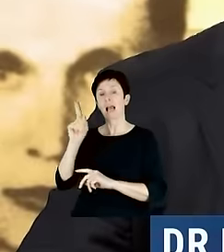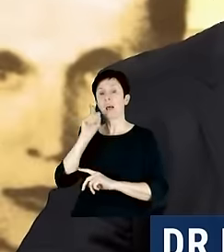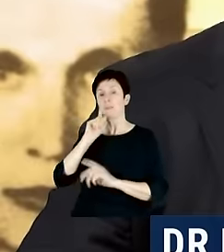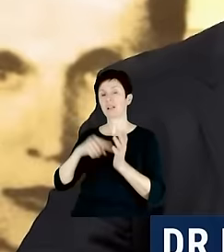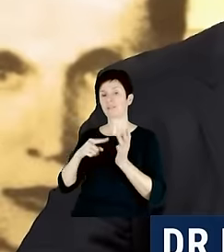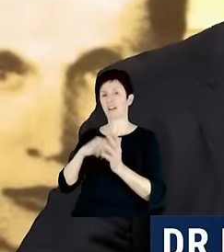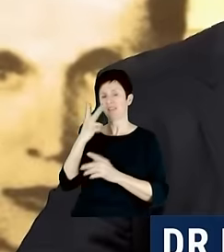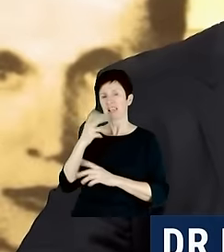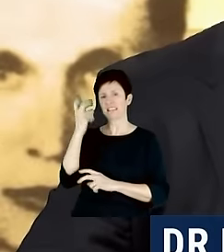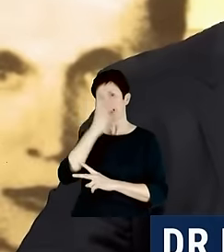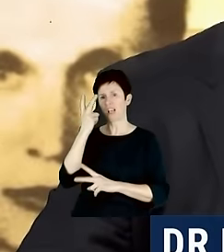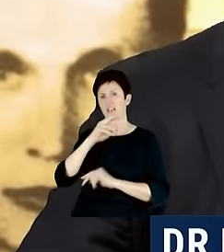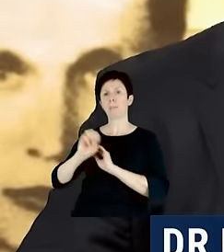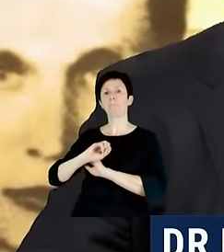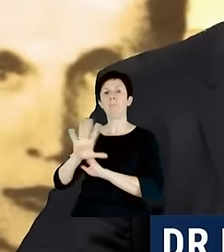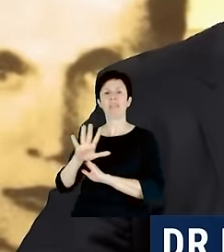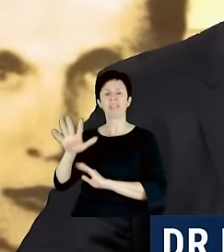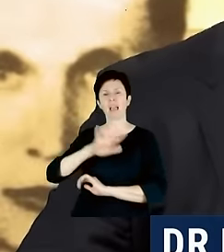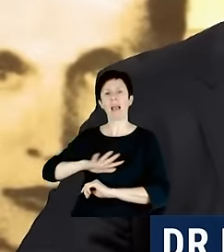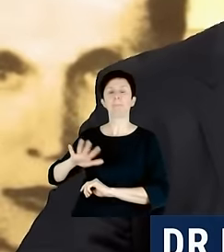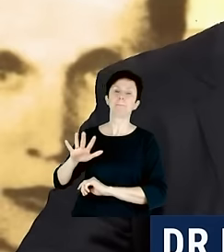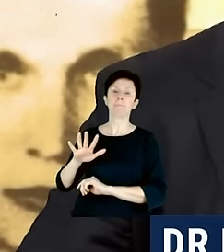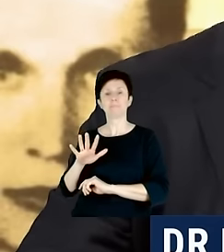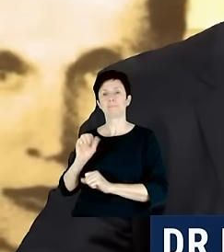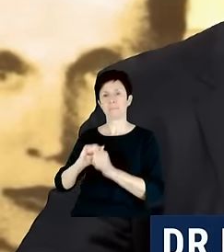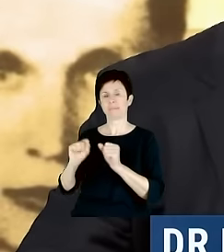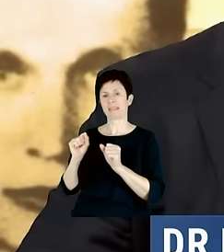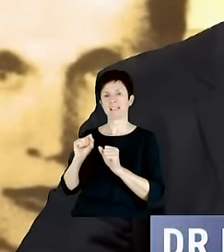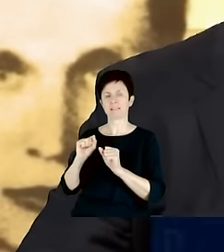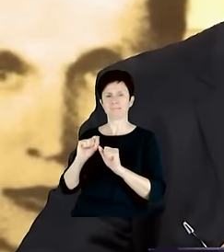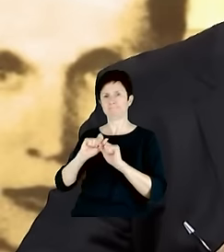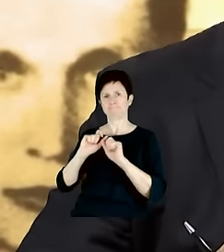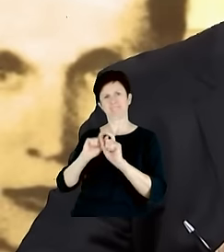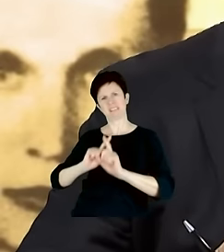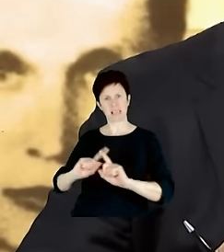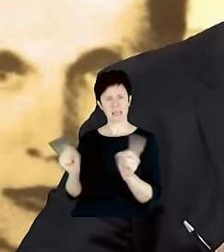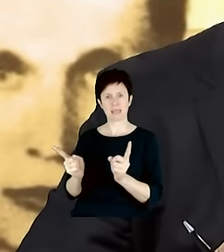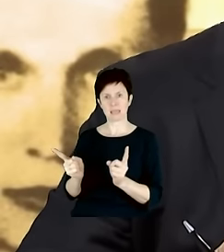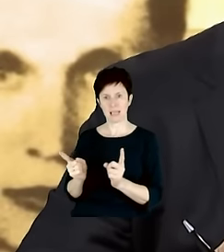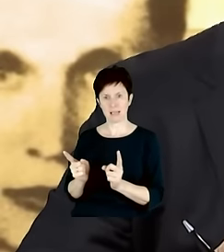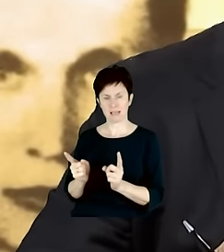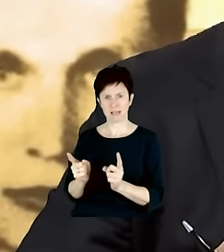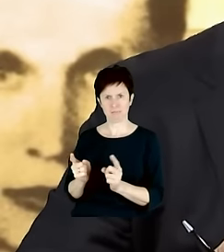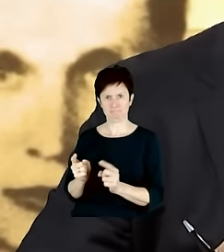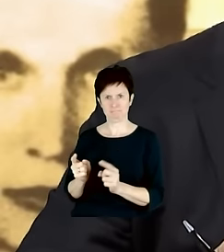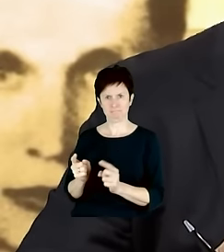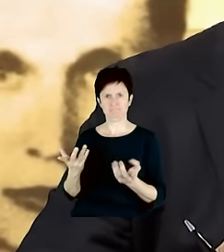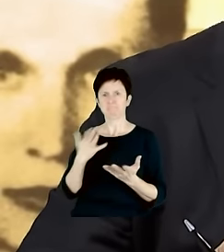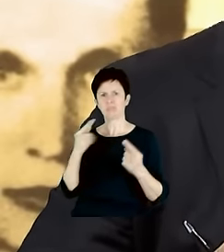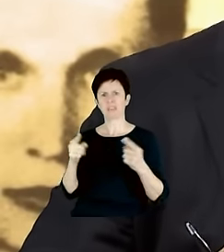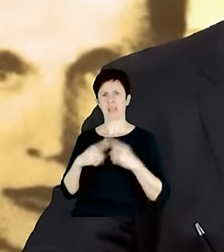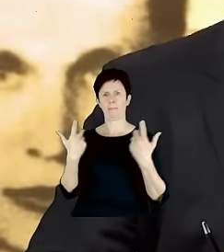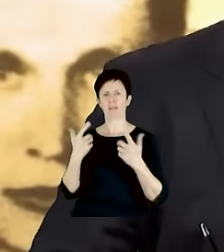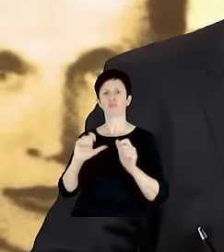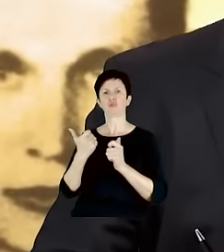zainteresowanie medialne jest zupełnie inne, jest niewspółmierne do tego, co działo się wcześniej, ale